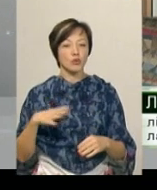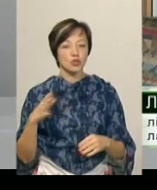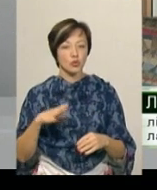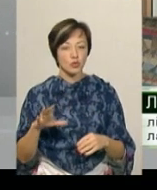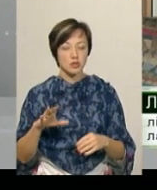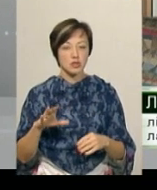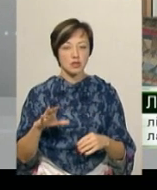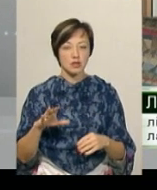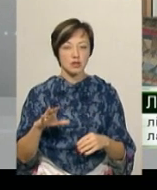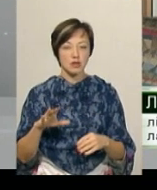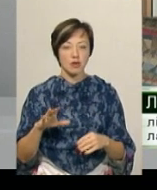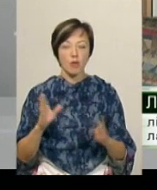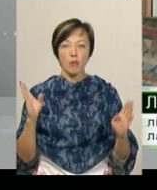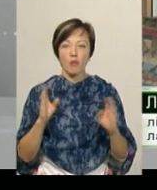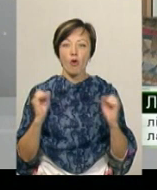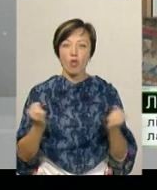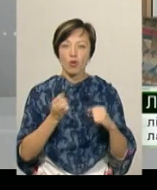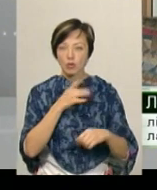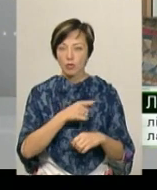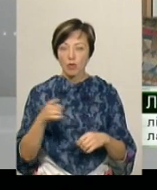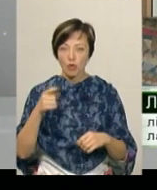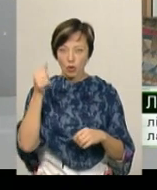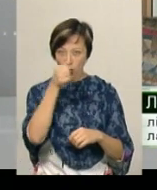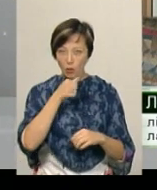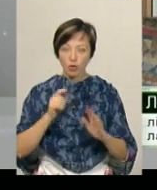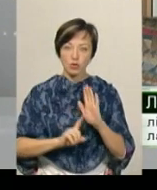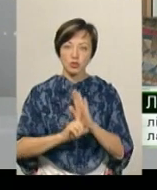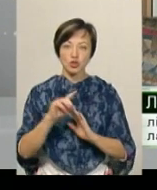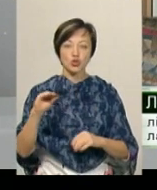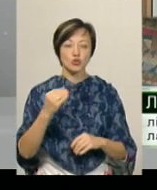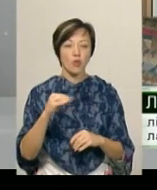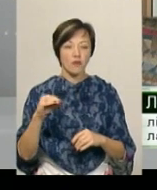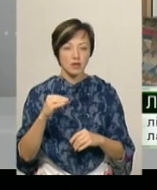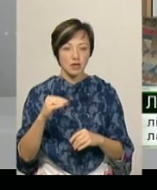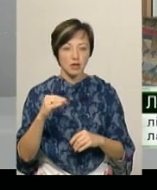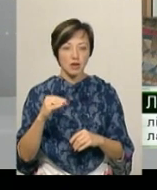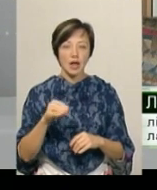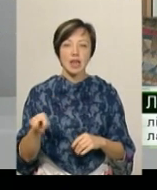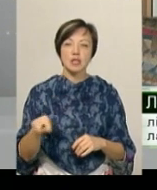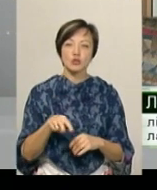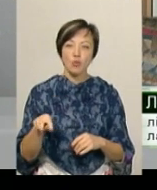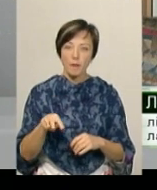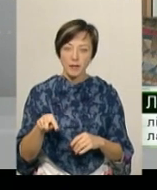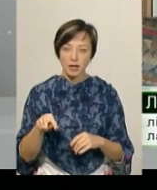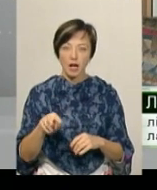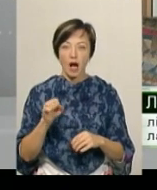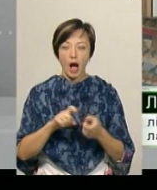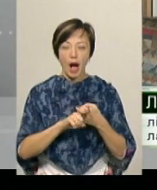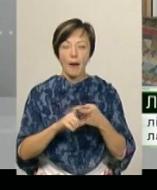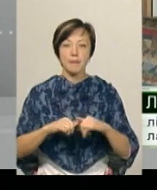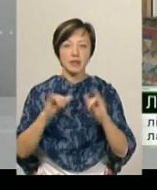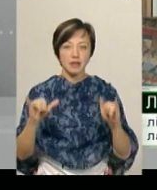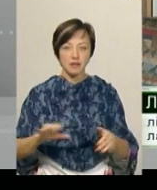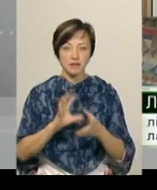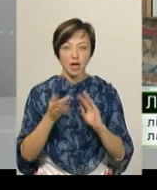очікується, іде в холодну пору року, він розпочинається з жовтня, листопада. А епідемія